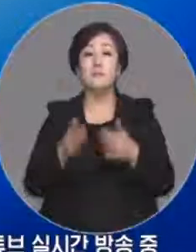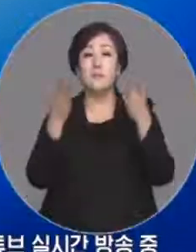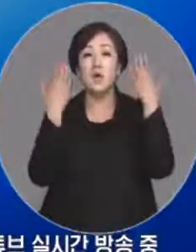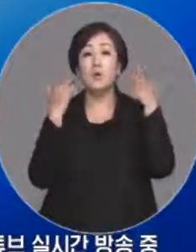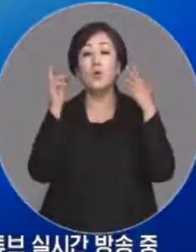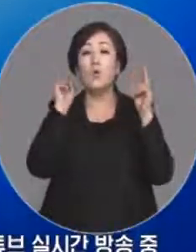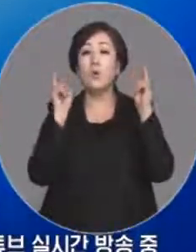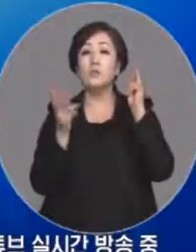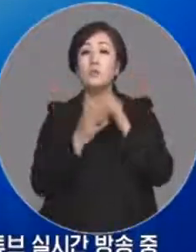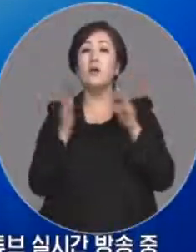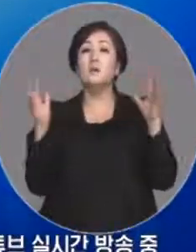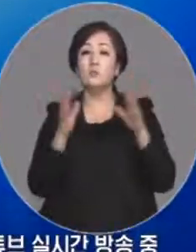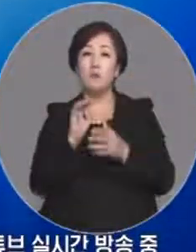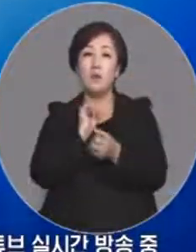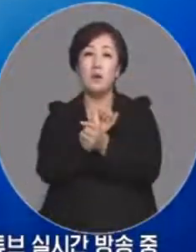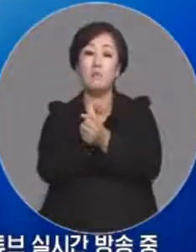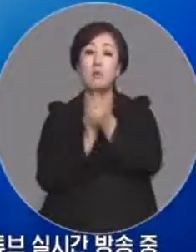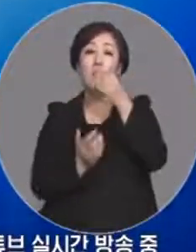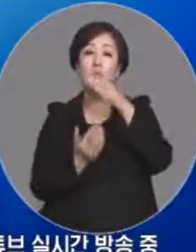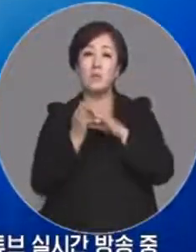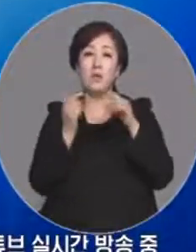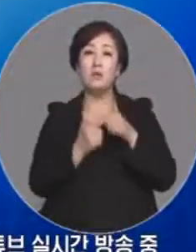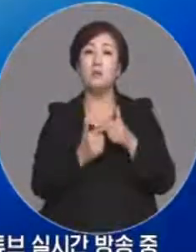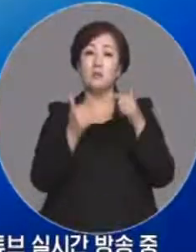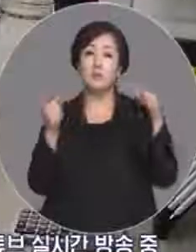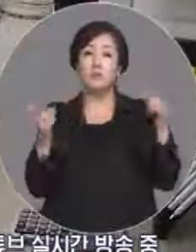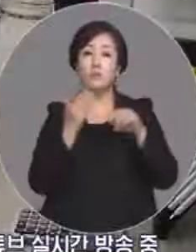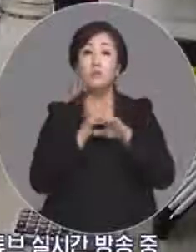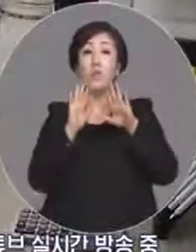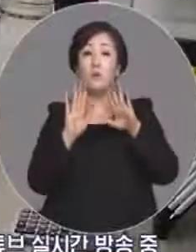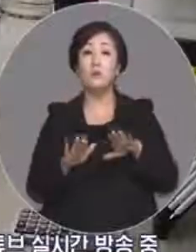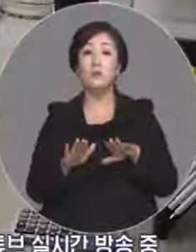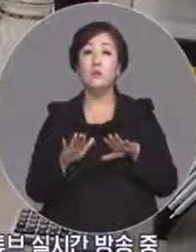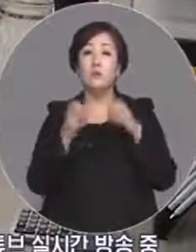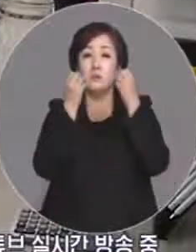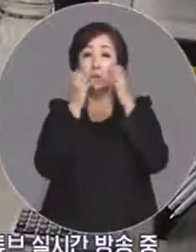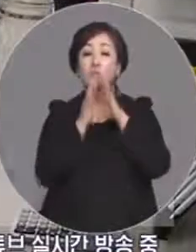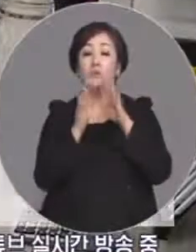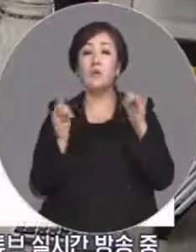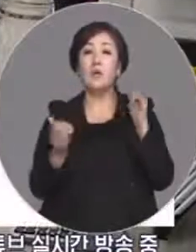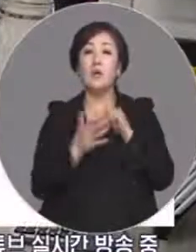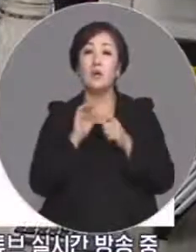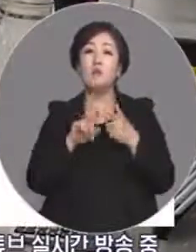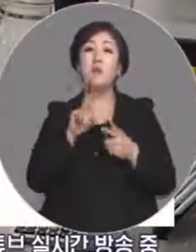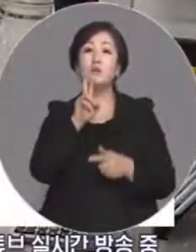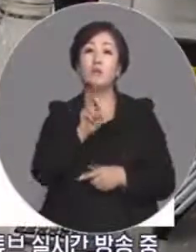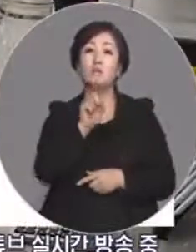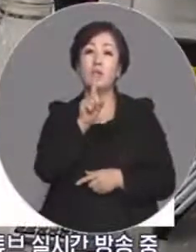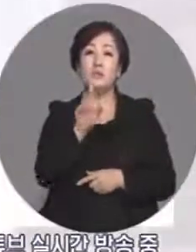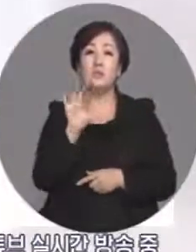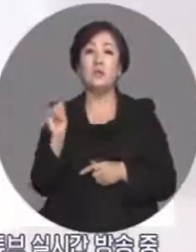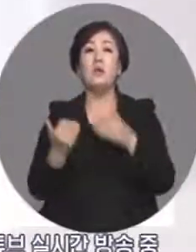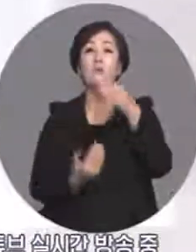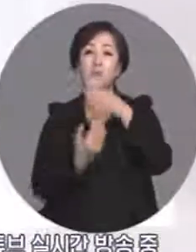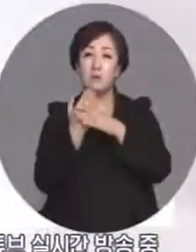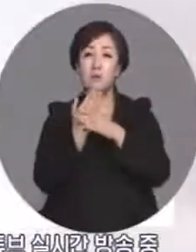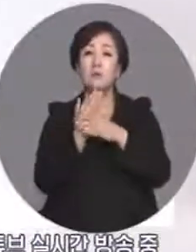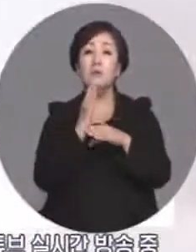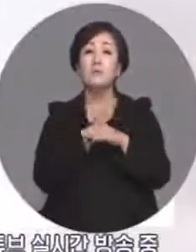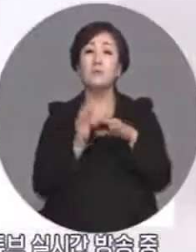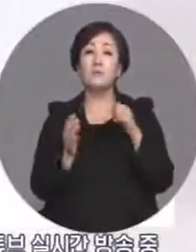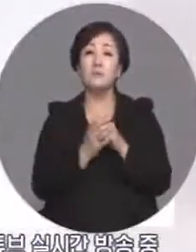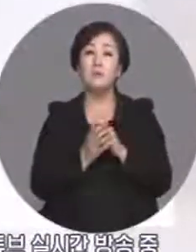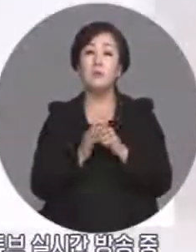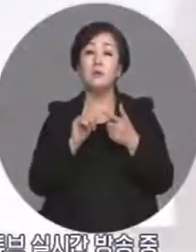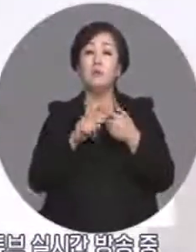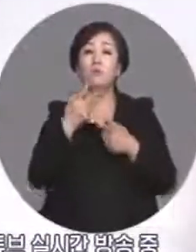학교와 회사 등에서 집단 감염이 이어지면서 울산에서는 오늘 코로나19 신규 확진자가 21명 발생했습니다.